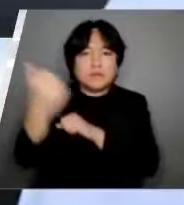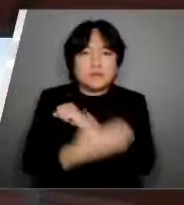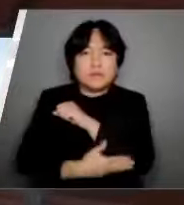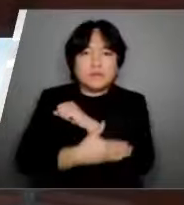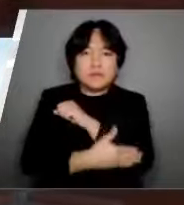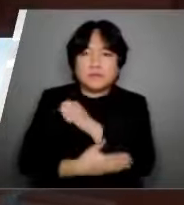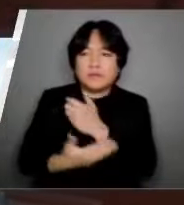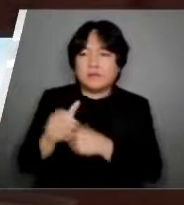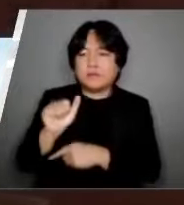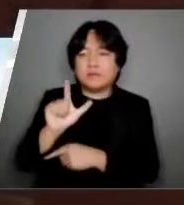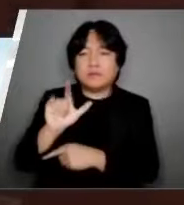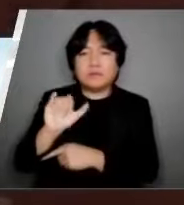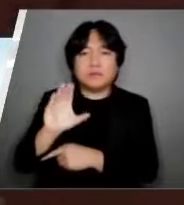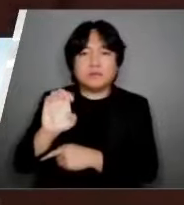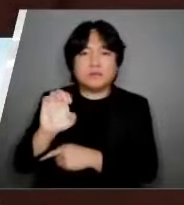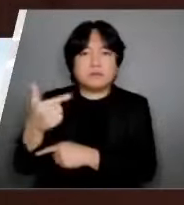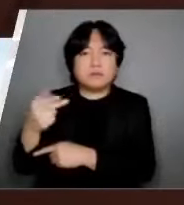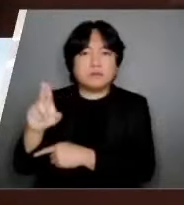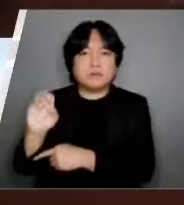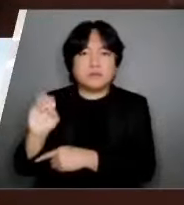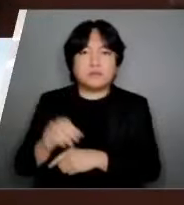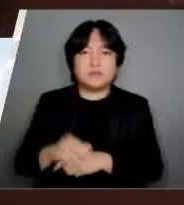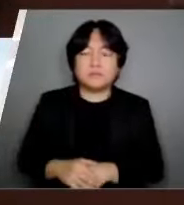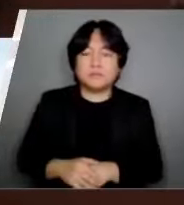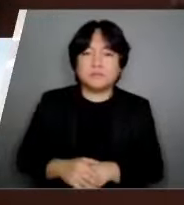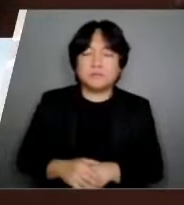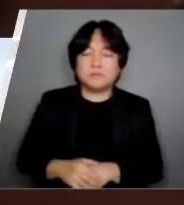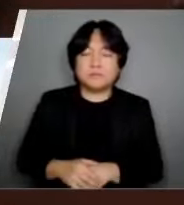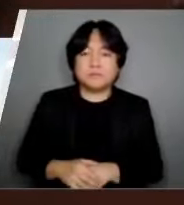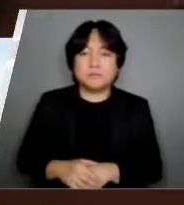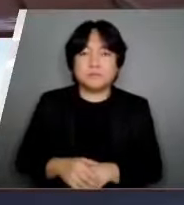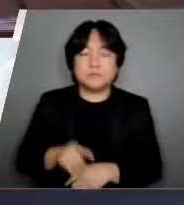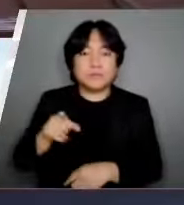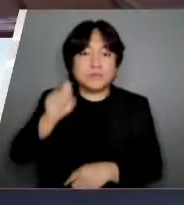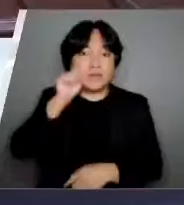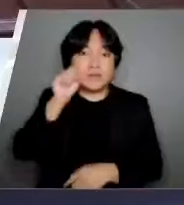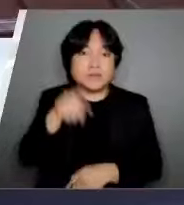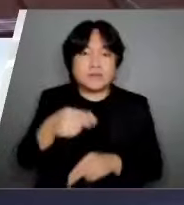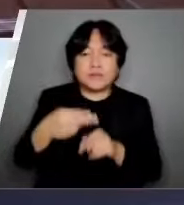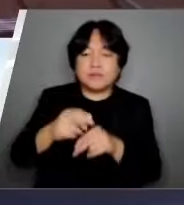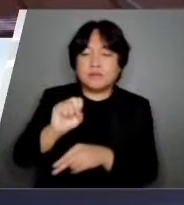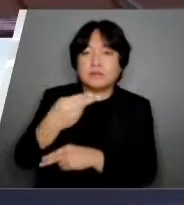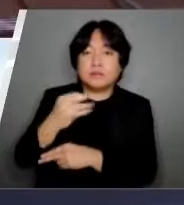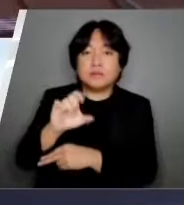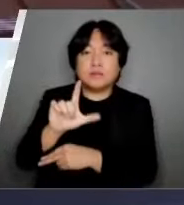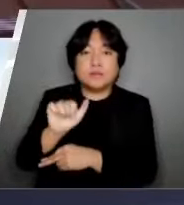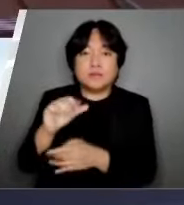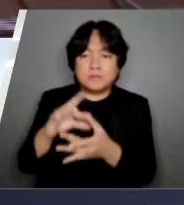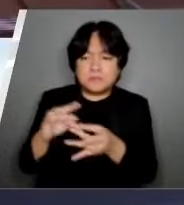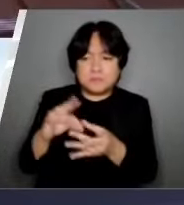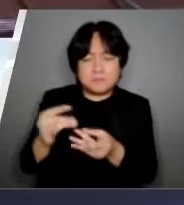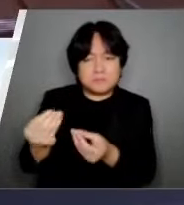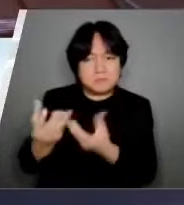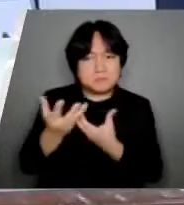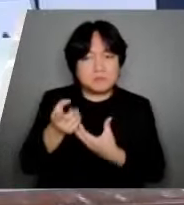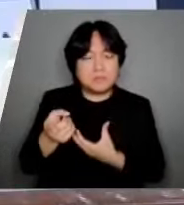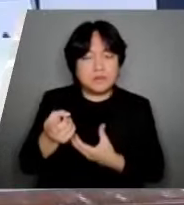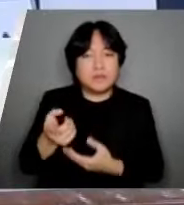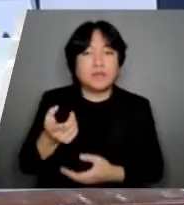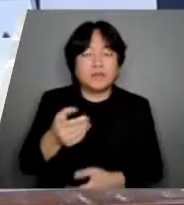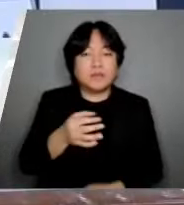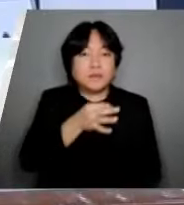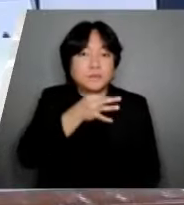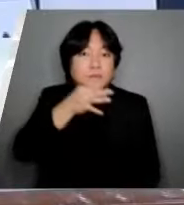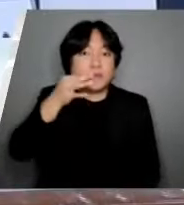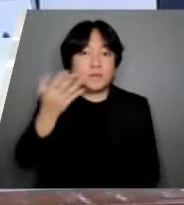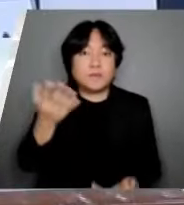Senado, magkakasama silang tatlo, nina Alice at Wesley Guo, nang sunduin mula sa farm sa Tarlac at magpalipat-lipat ng bangka